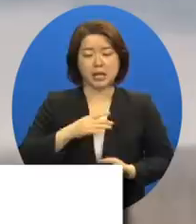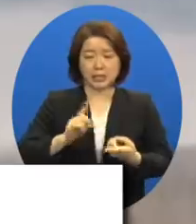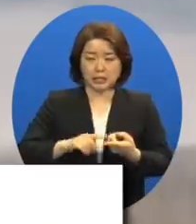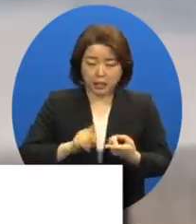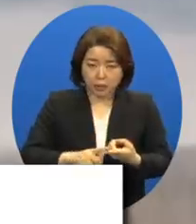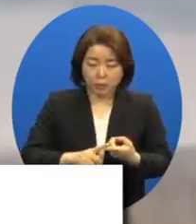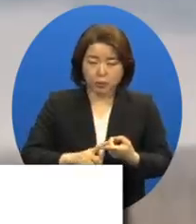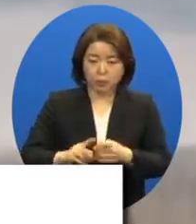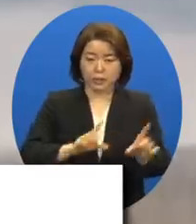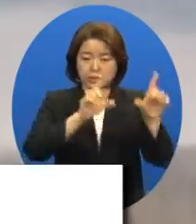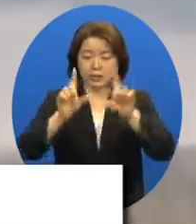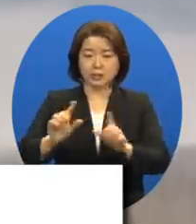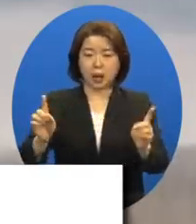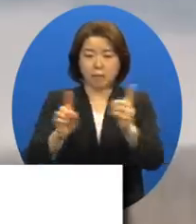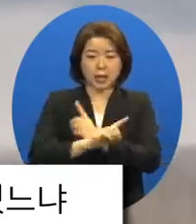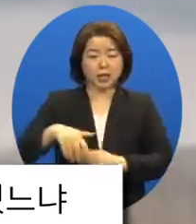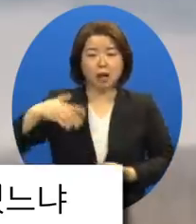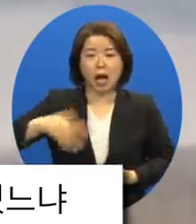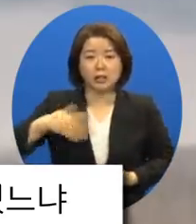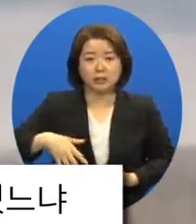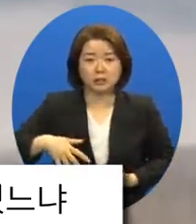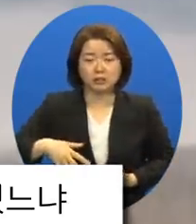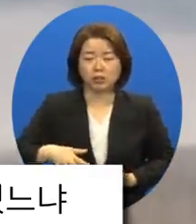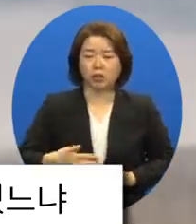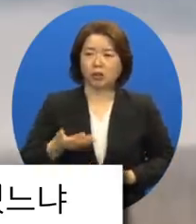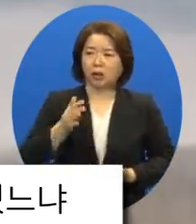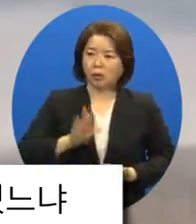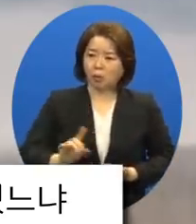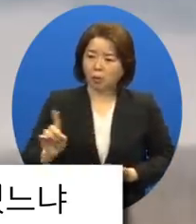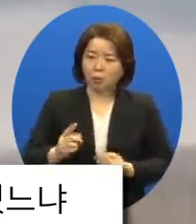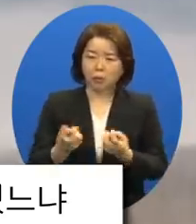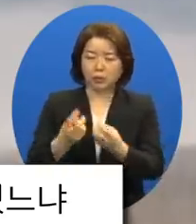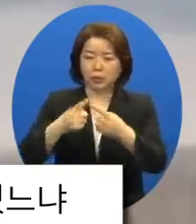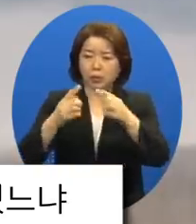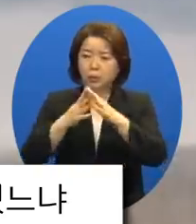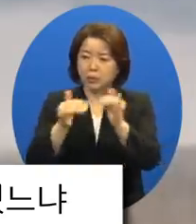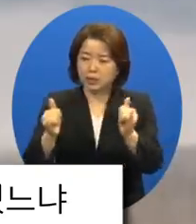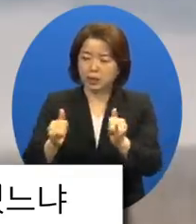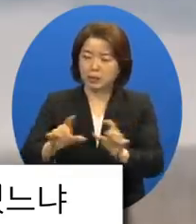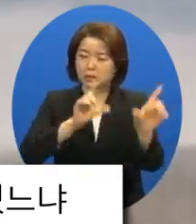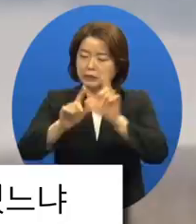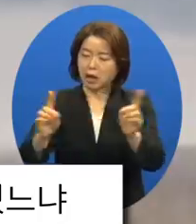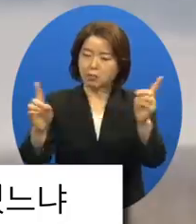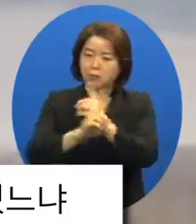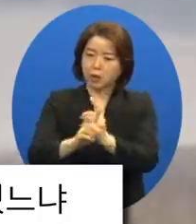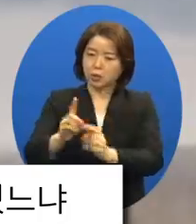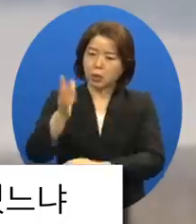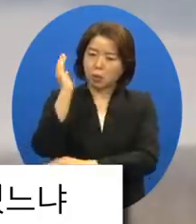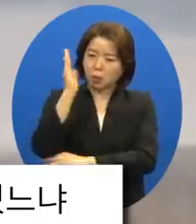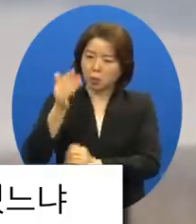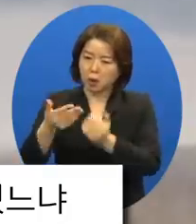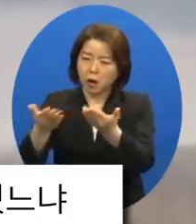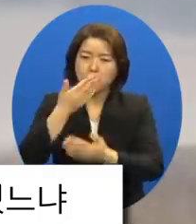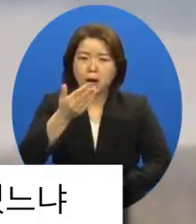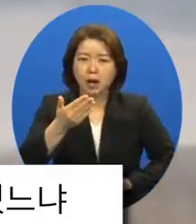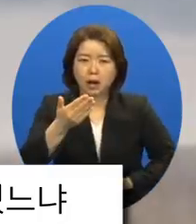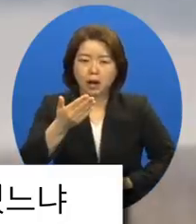삶도 변화 되지 않는데 내가 어떻게 교인들에게 삶을 변화시키려 고 말할 수가 있겠느냐